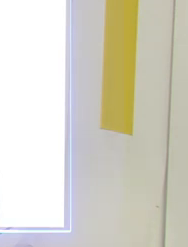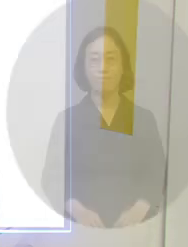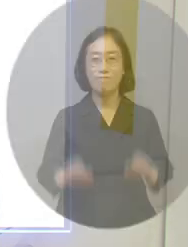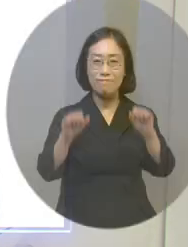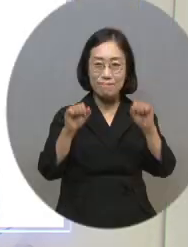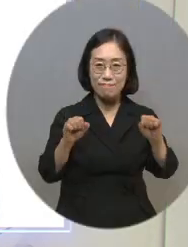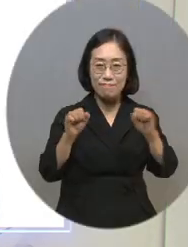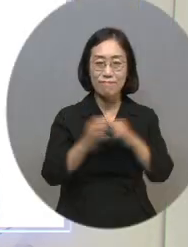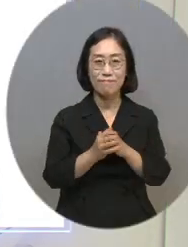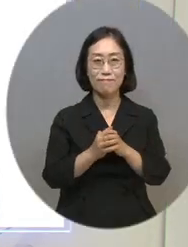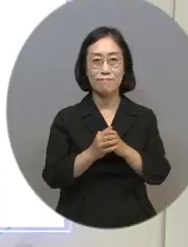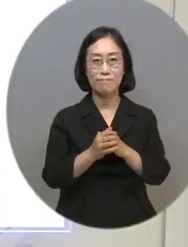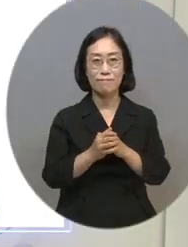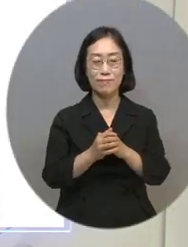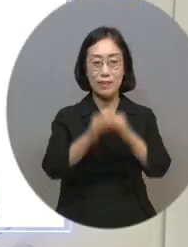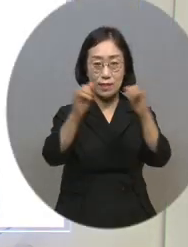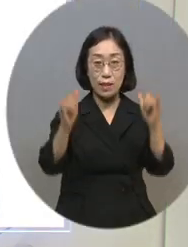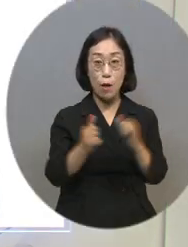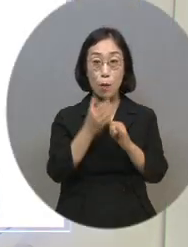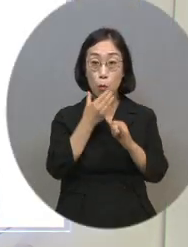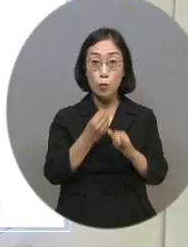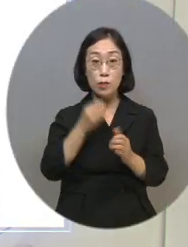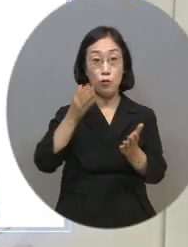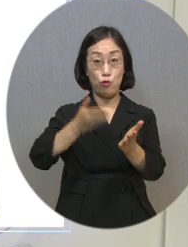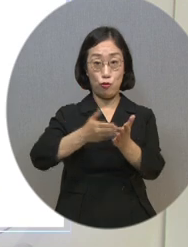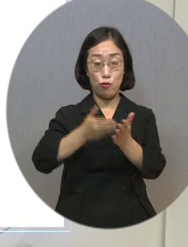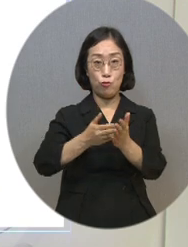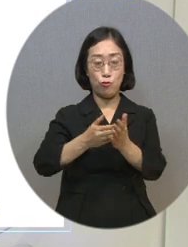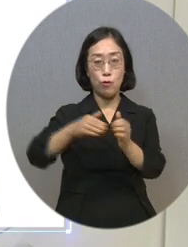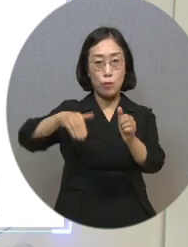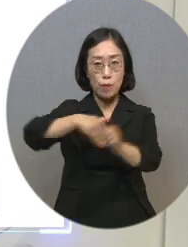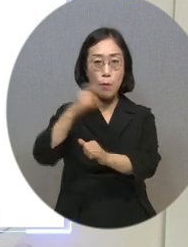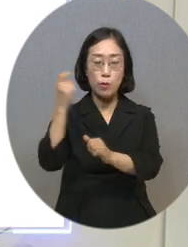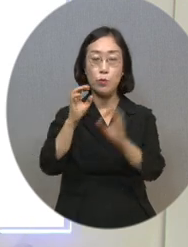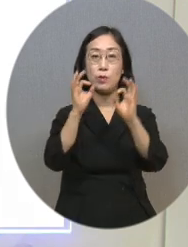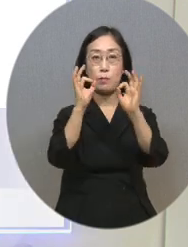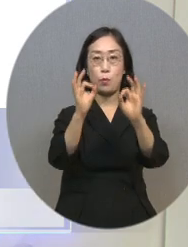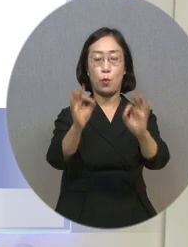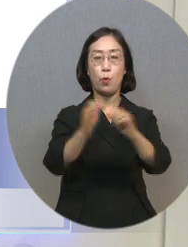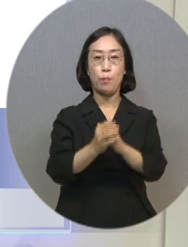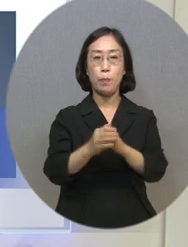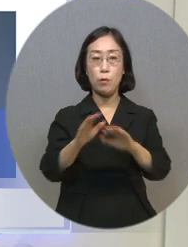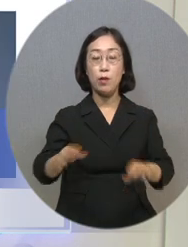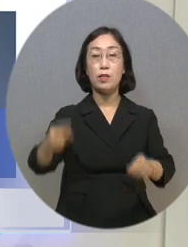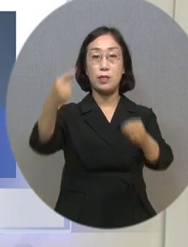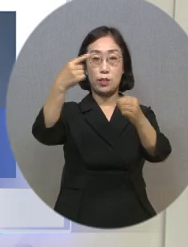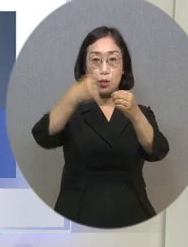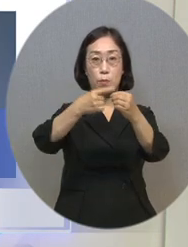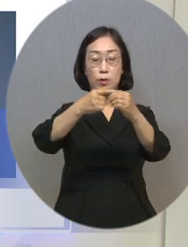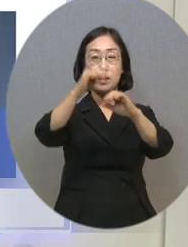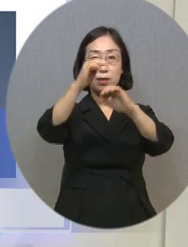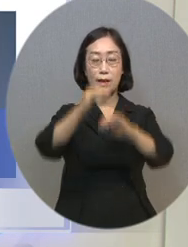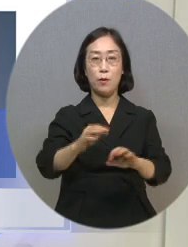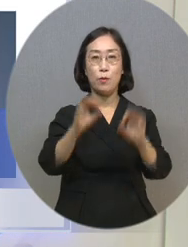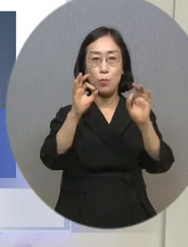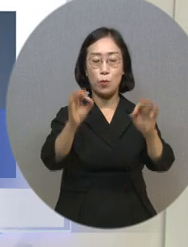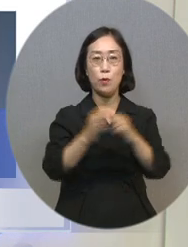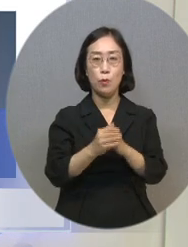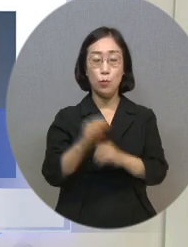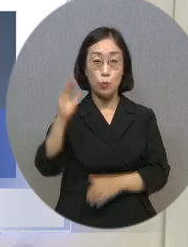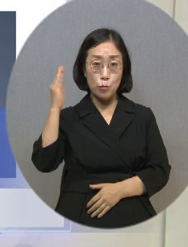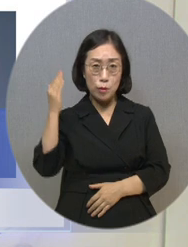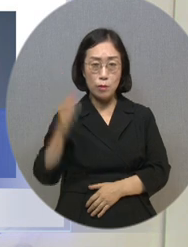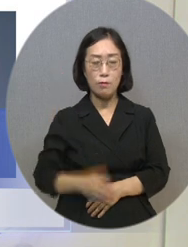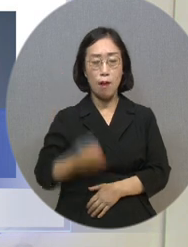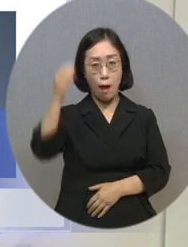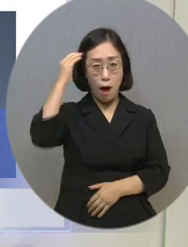안녕하세요 지금부터 웰페어 뉴스와 함께 사회복지의 이슈를 만나봅니다 오늘 첫 번째 소식입니다 최근